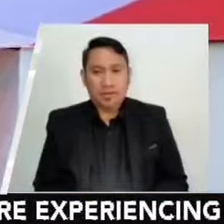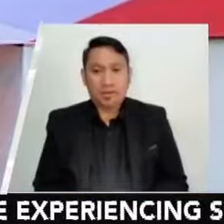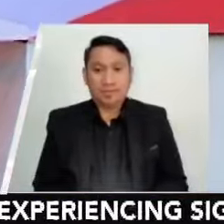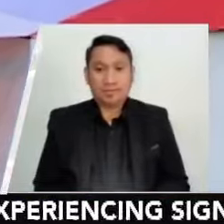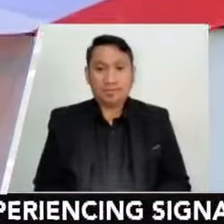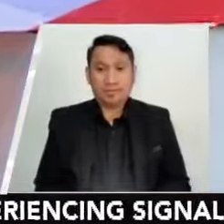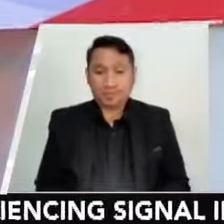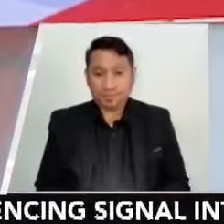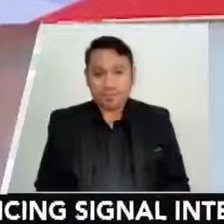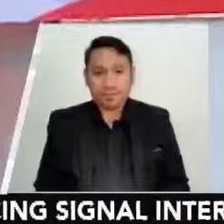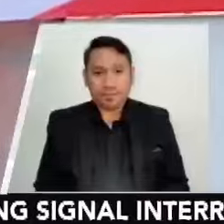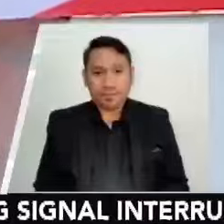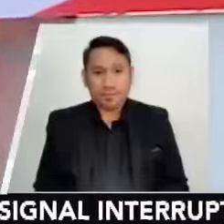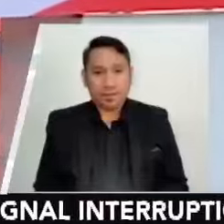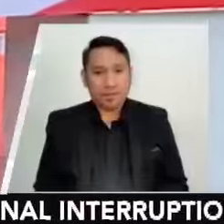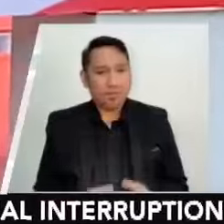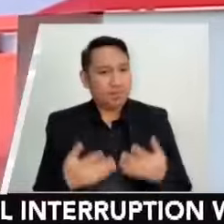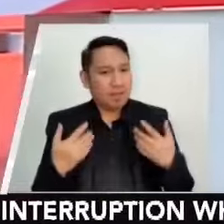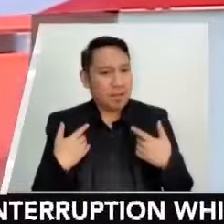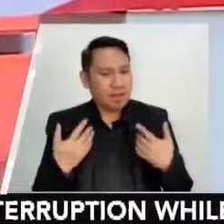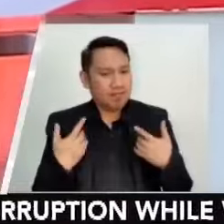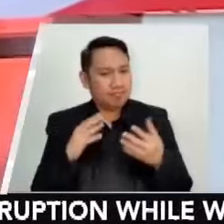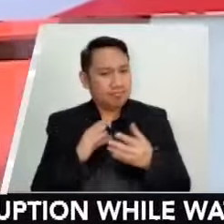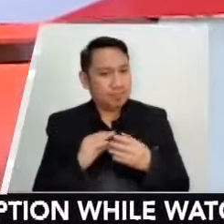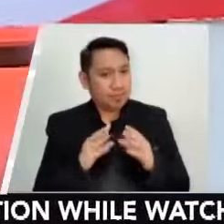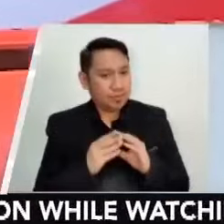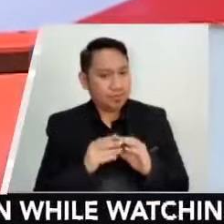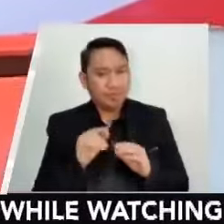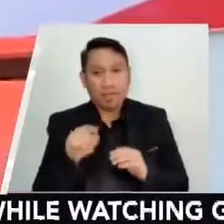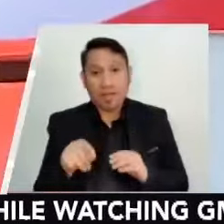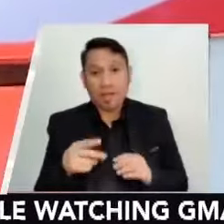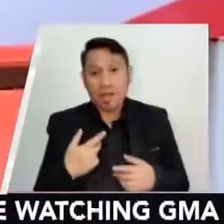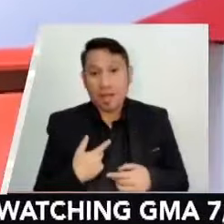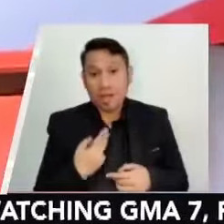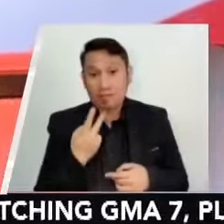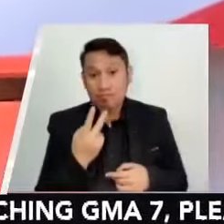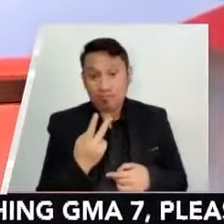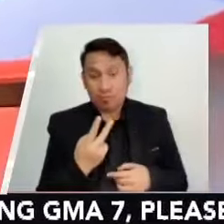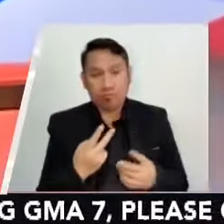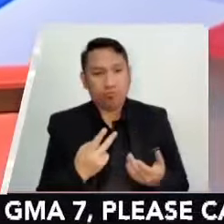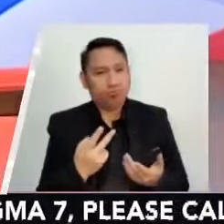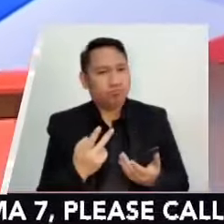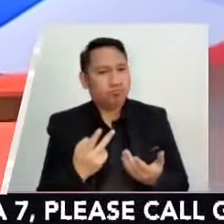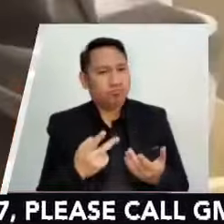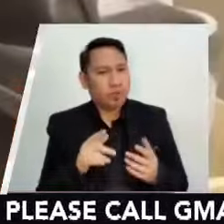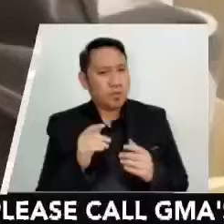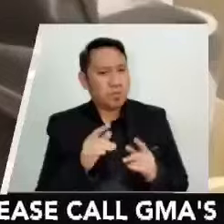Showbiz Chika, magkakaroon na nga ba ng collab ang dalawang award-winning superstars?